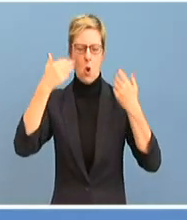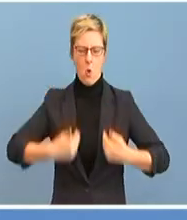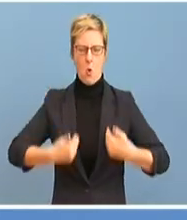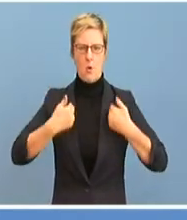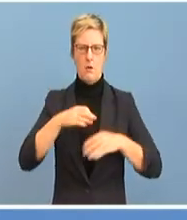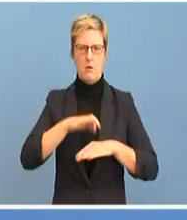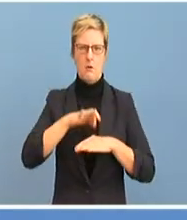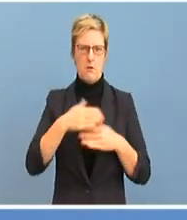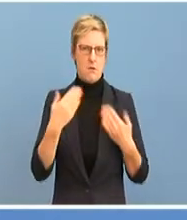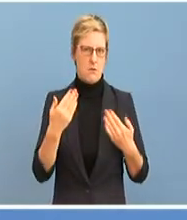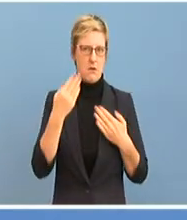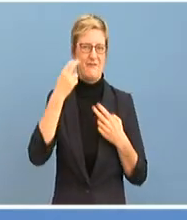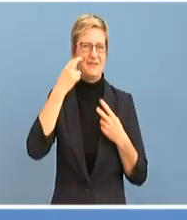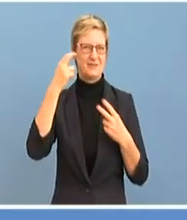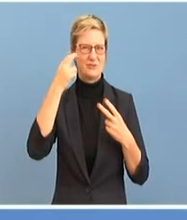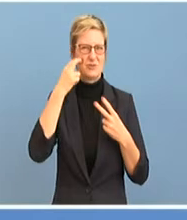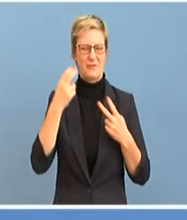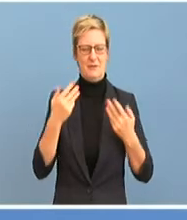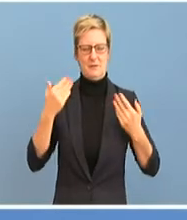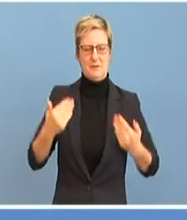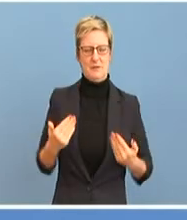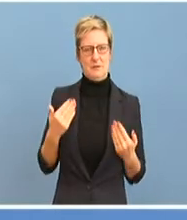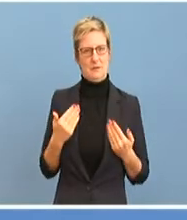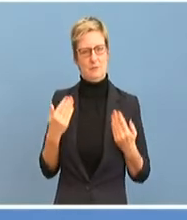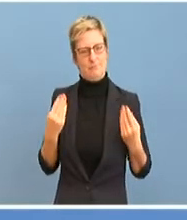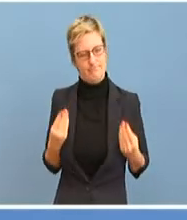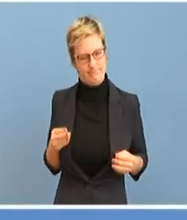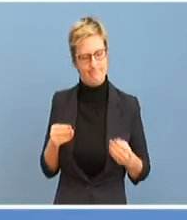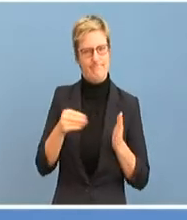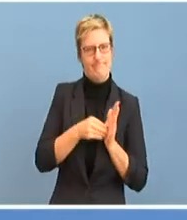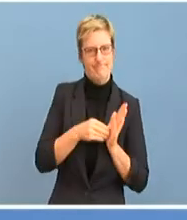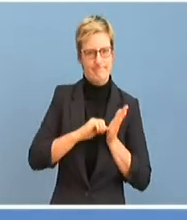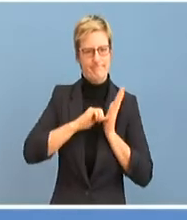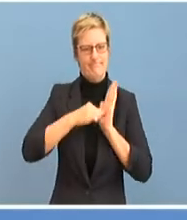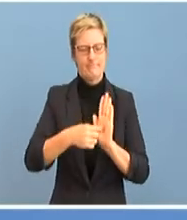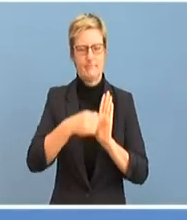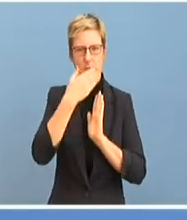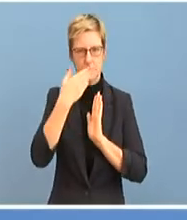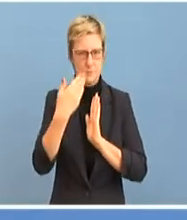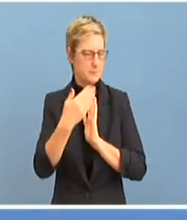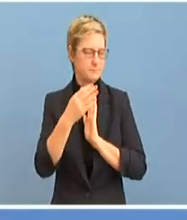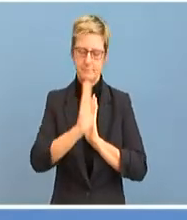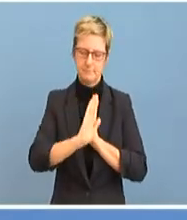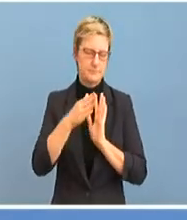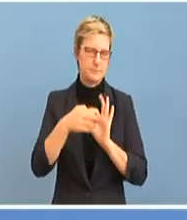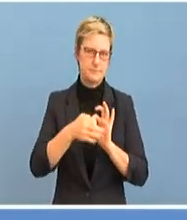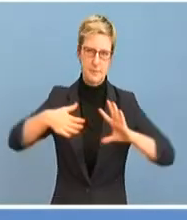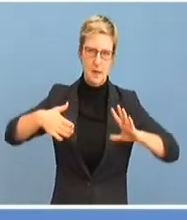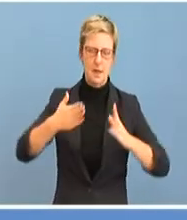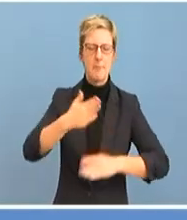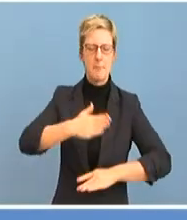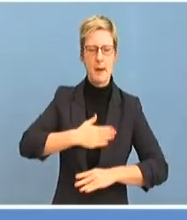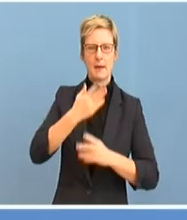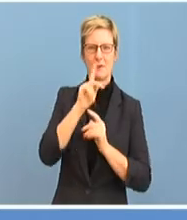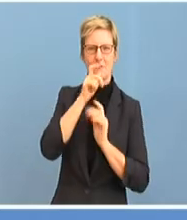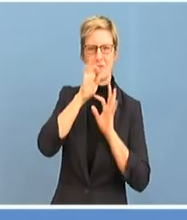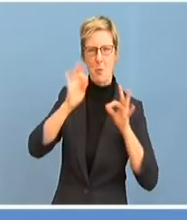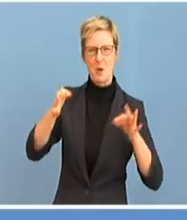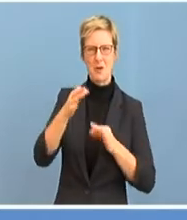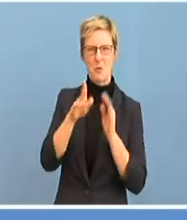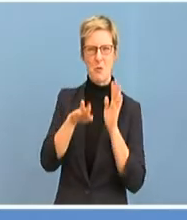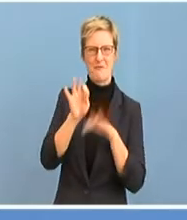mit wissenschaftlicher Präzision zu bestimmen, sondern dann ist das meine Art und Weise auszudrücken, dass